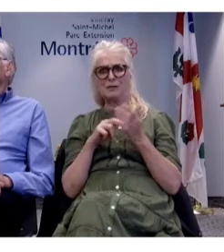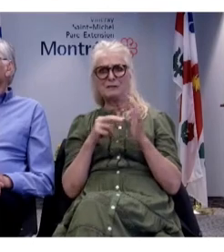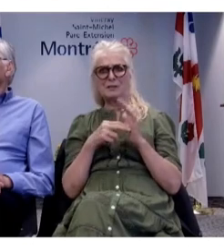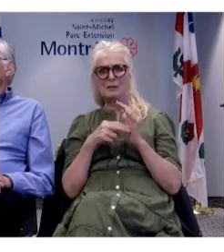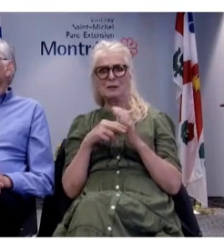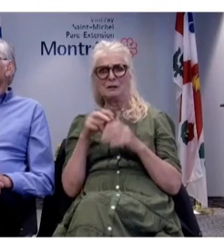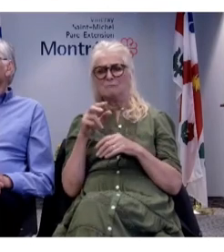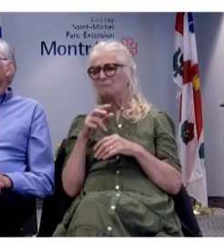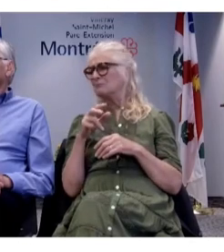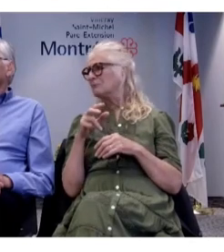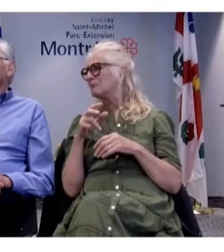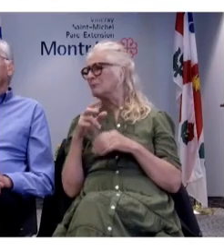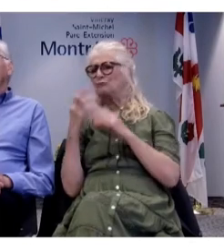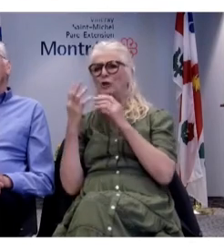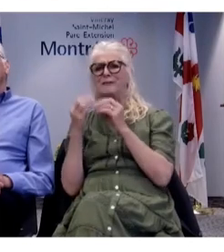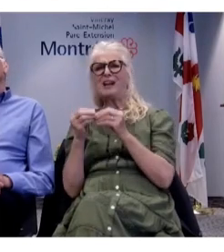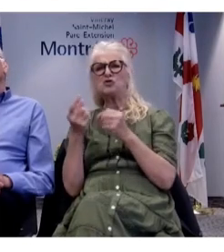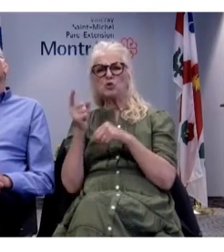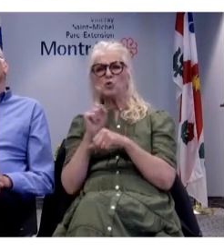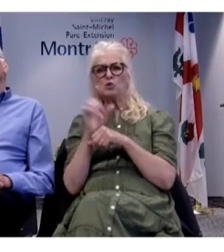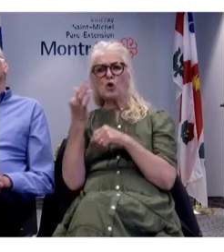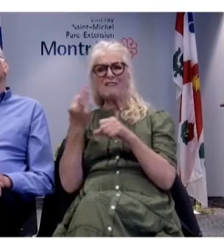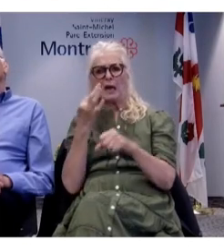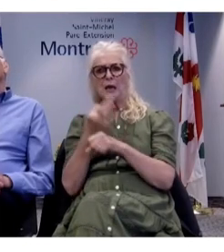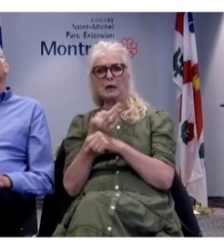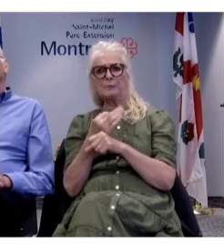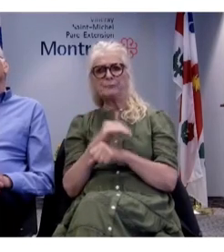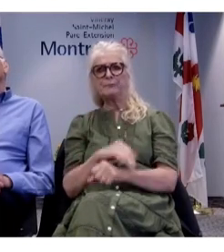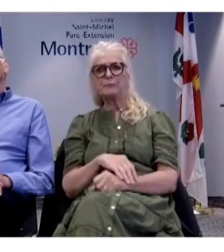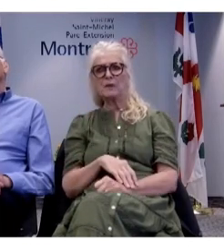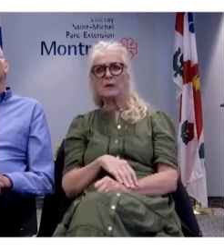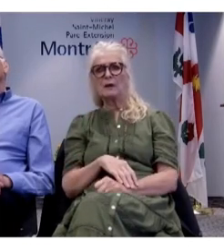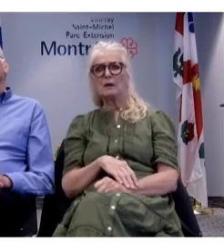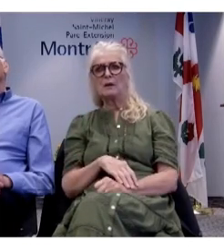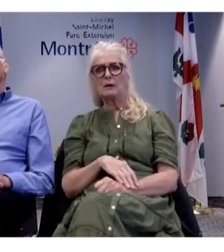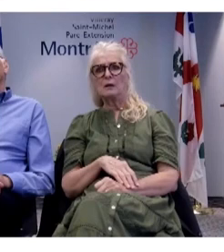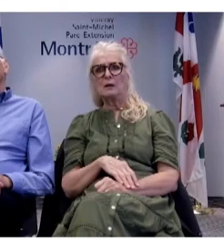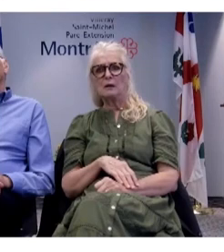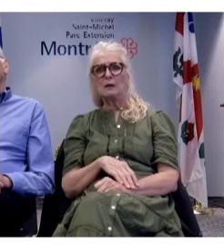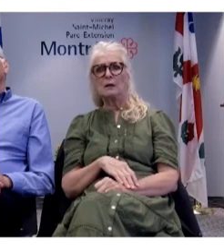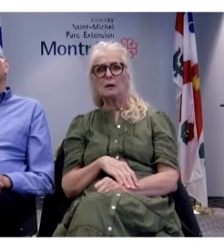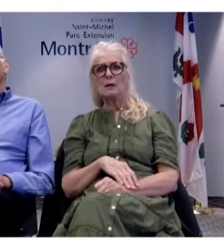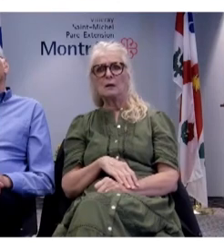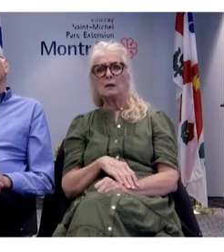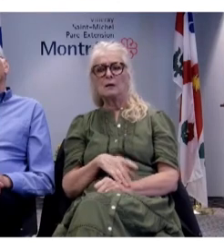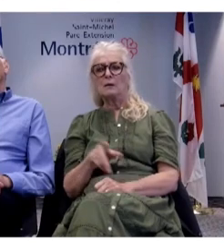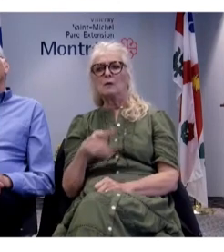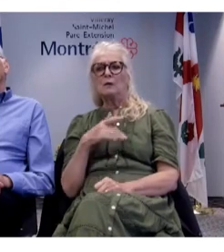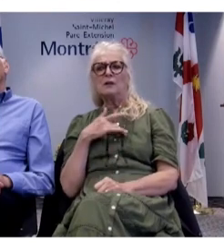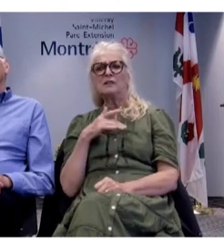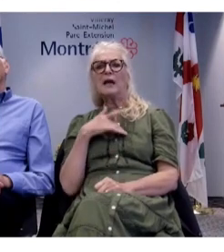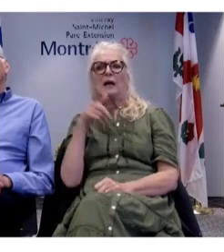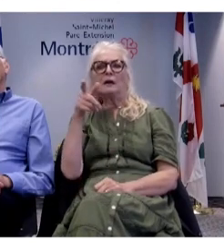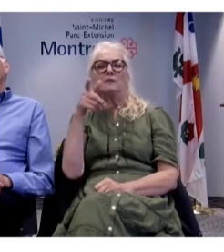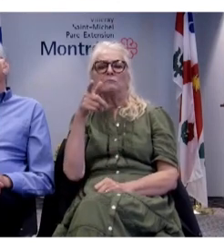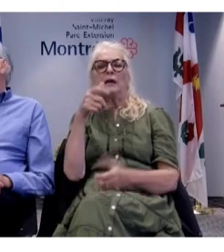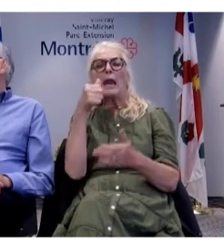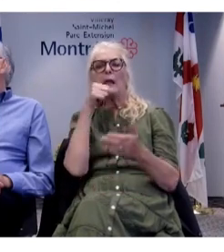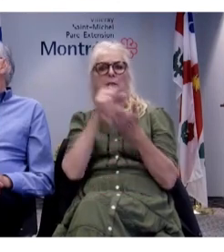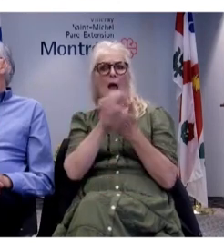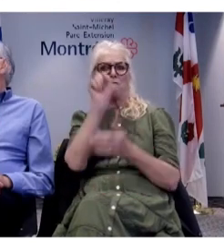puis en avant on a 99 chance d'aller au conseil municipal alors la probabilité que